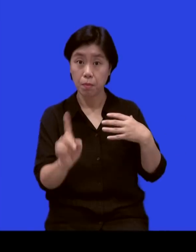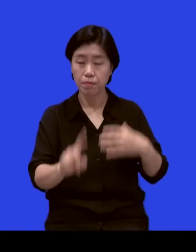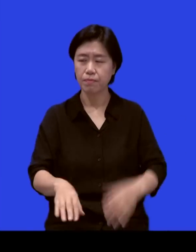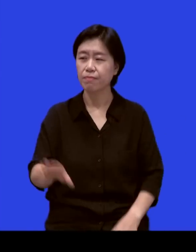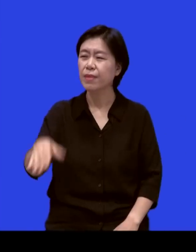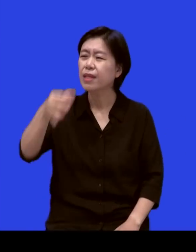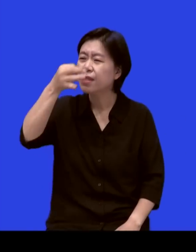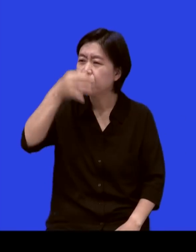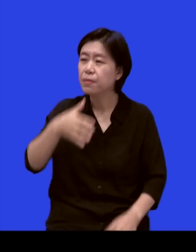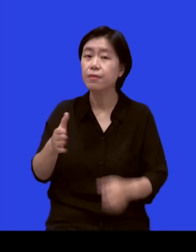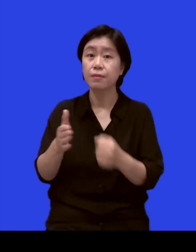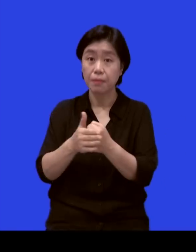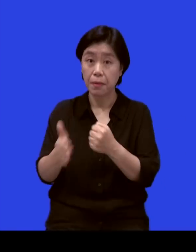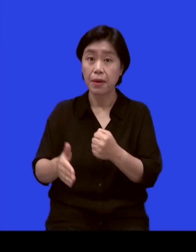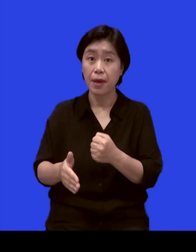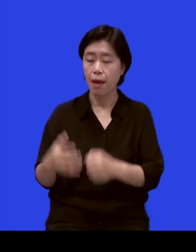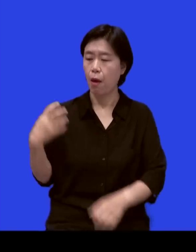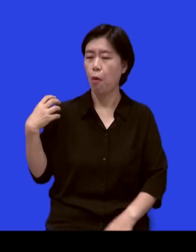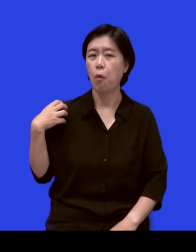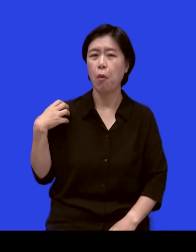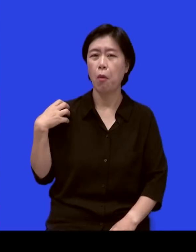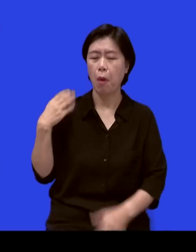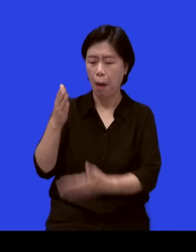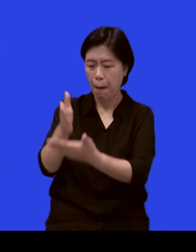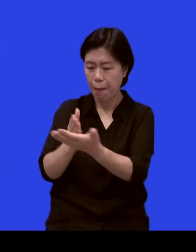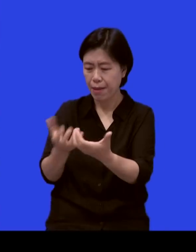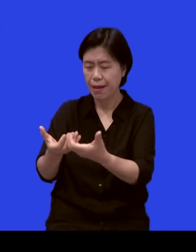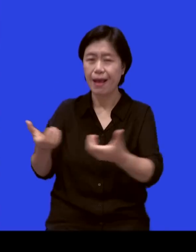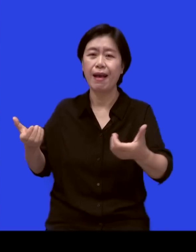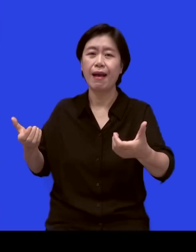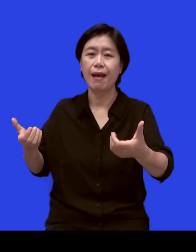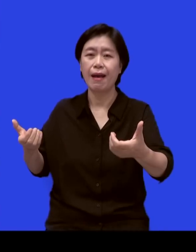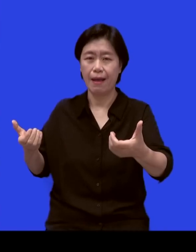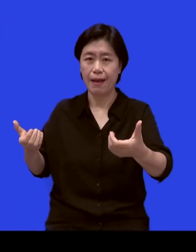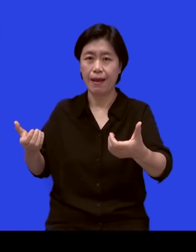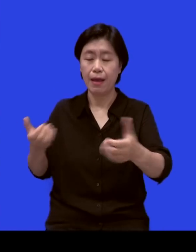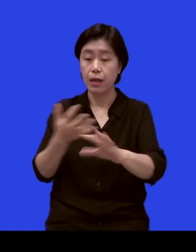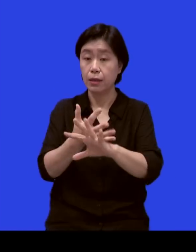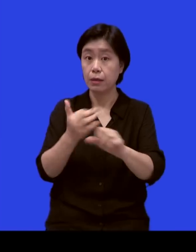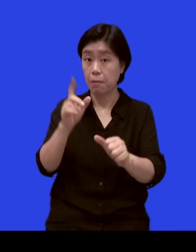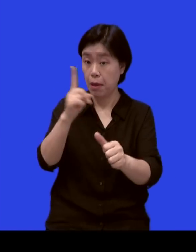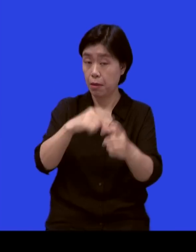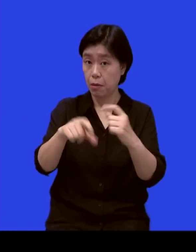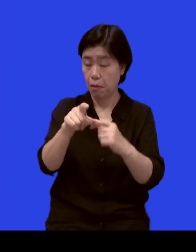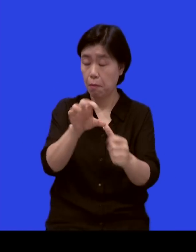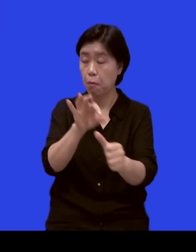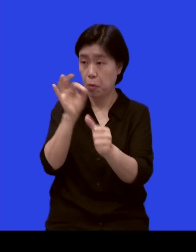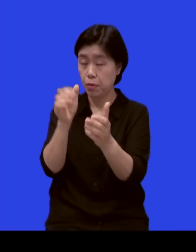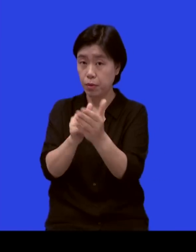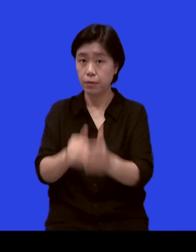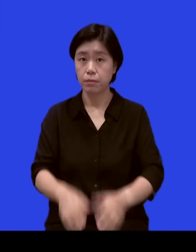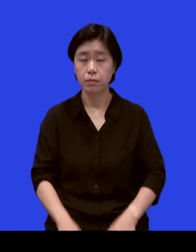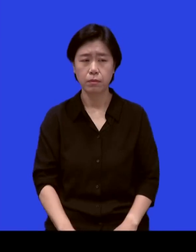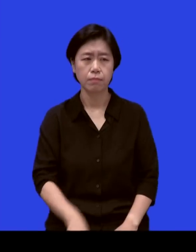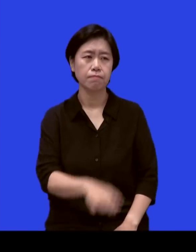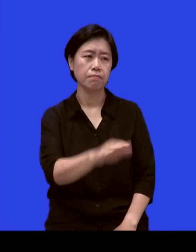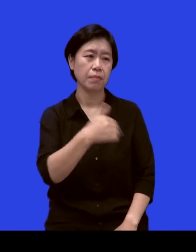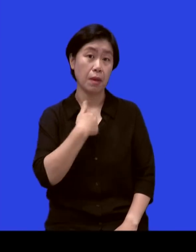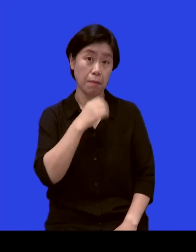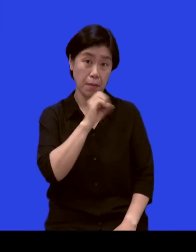힘드실 것 같아가지고 반반을 이제 다른 분하고 이제 이렇게 하시면 어떻겠느냐. 예. 그래서 제가 그랬어요. 한